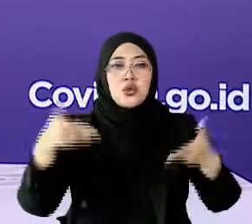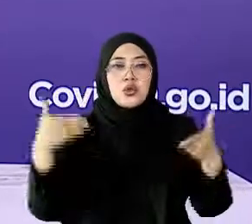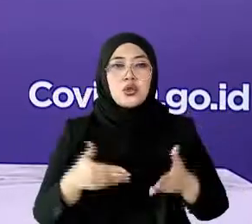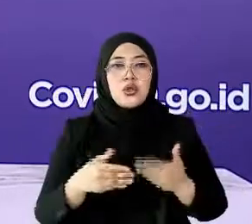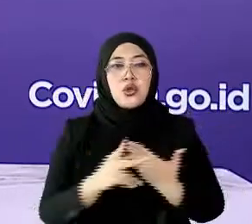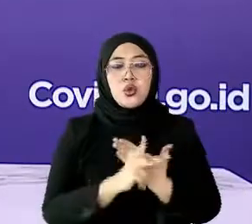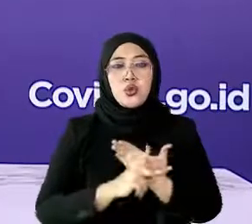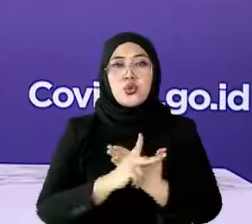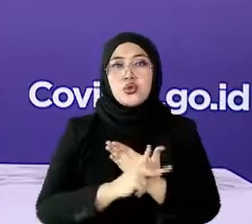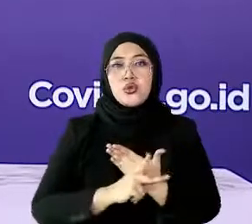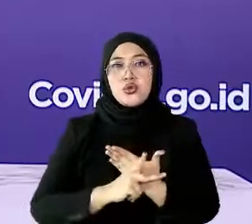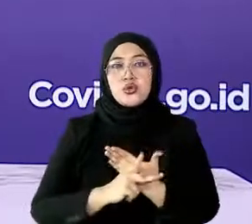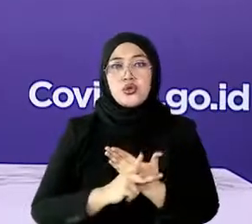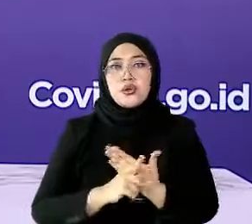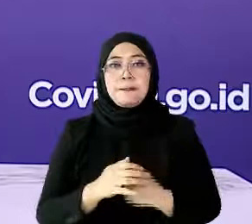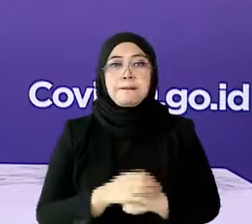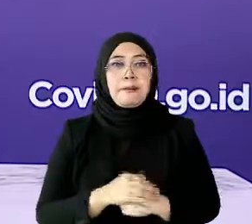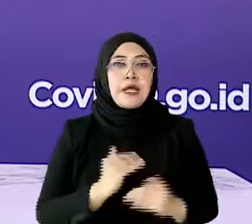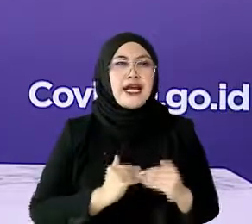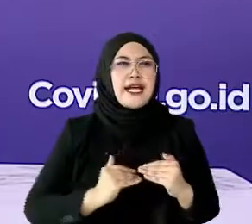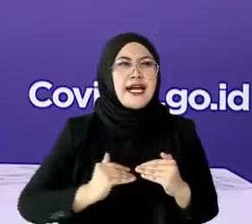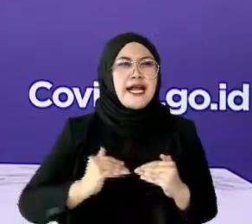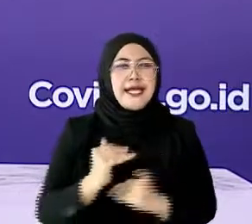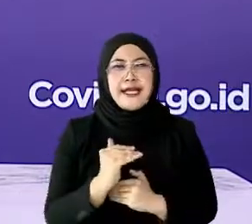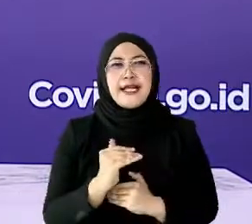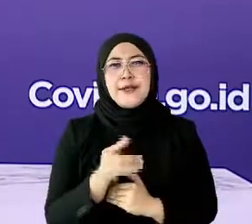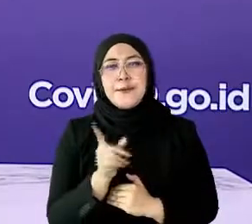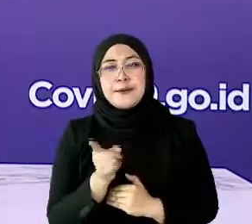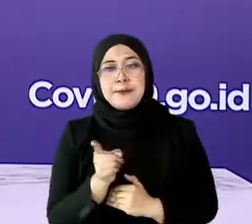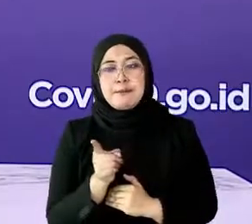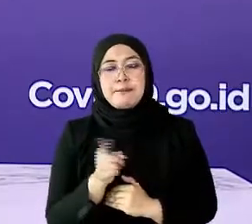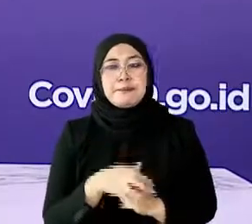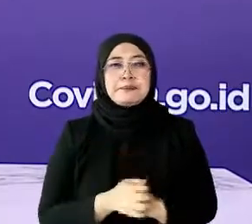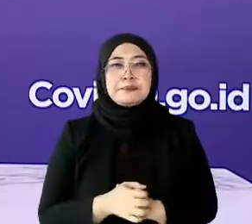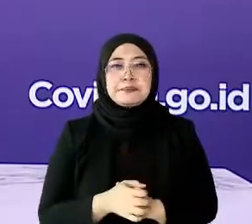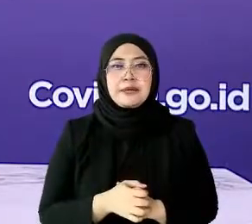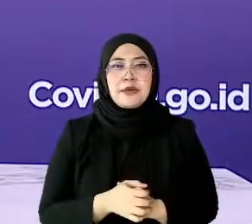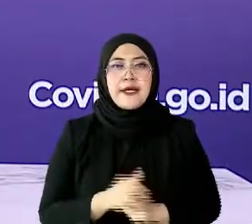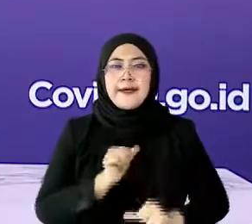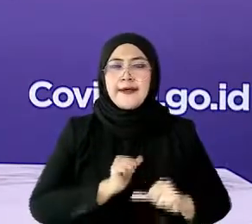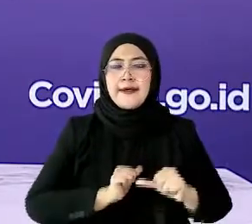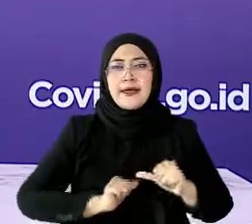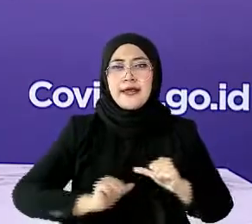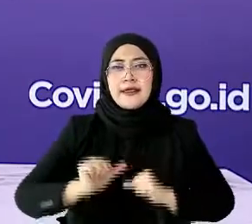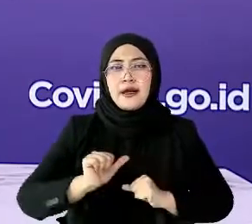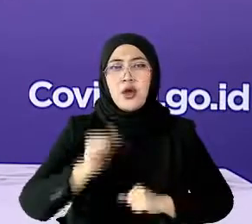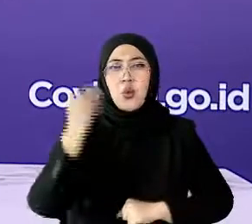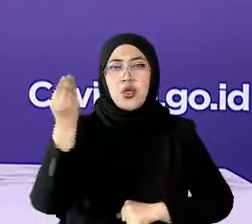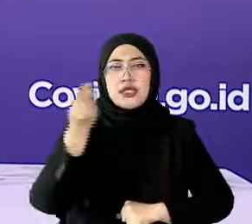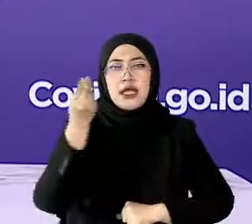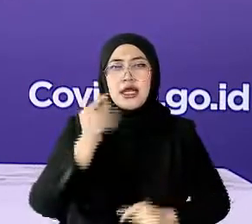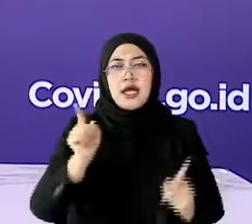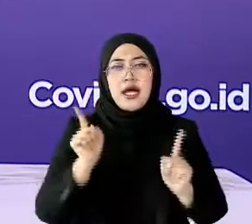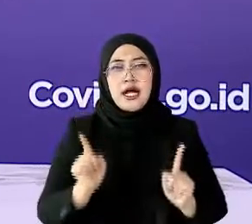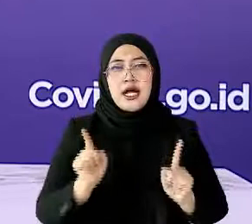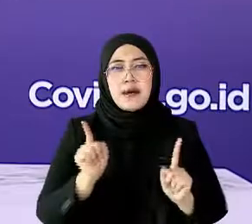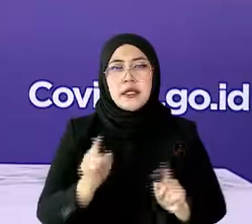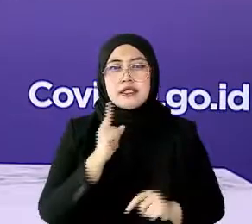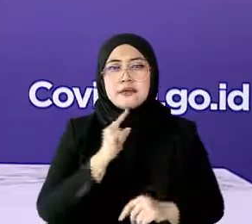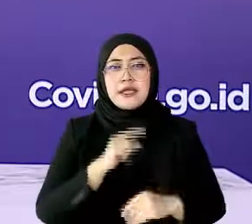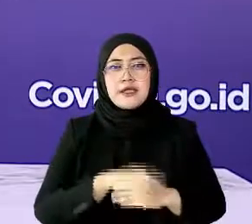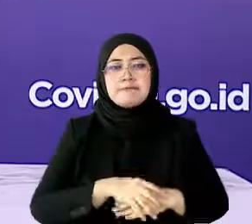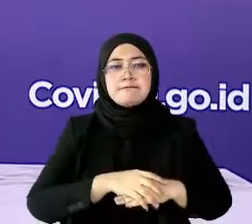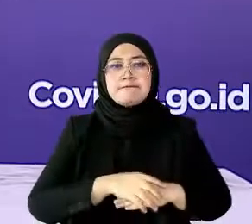di kabupaten Kudus dan kenaikannya salah satunya Ini dipicu adanya kegiatan wisata religi berupa